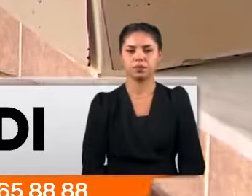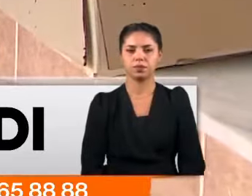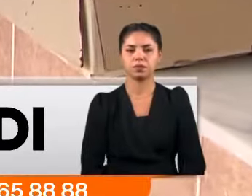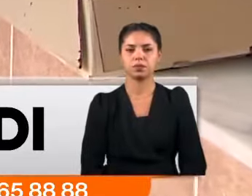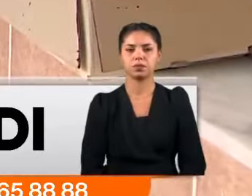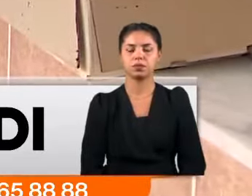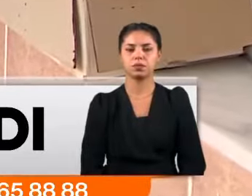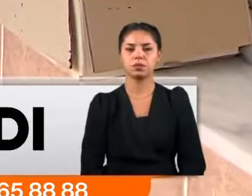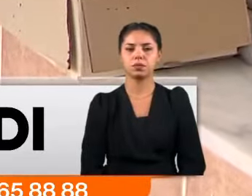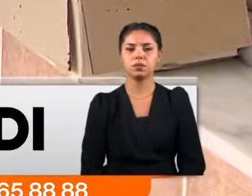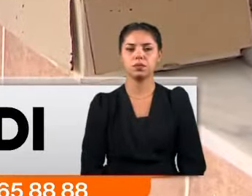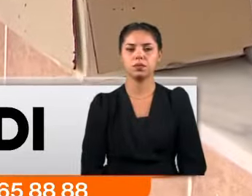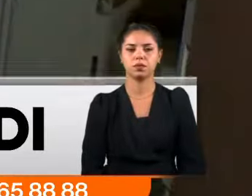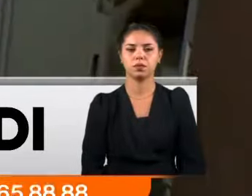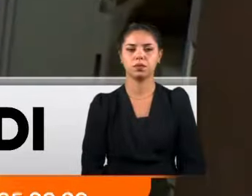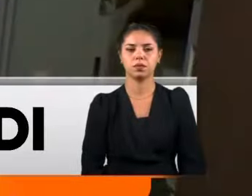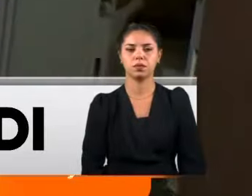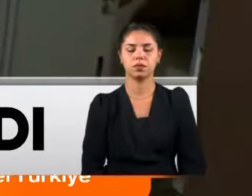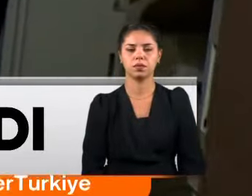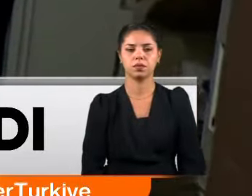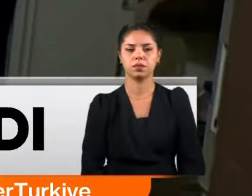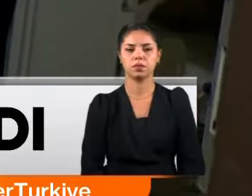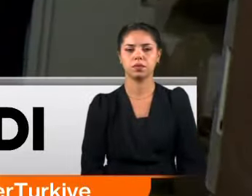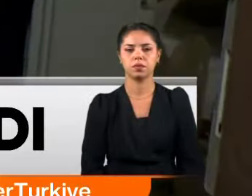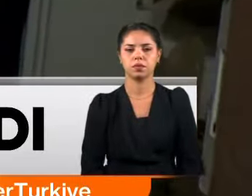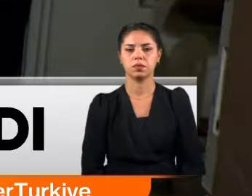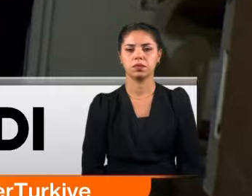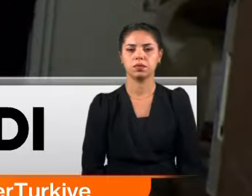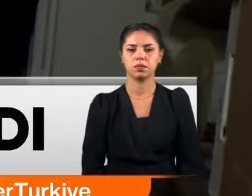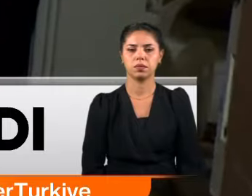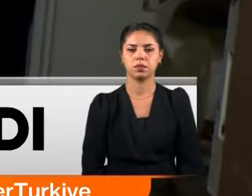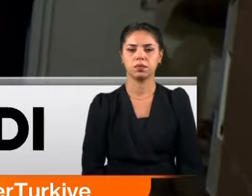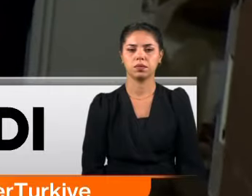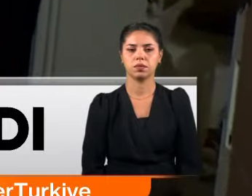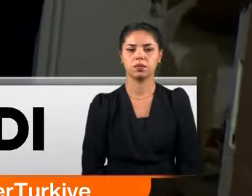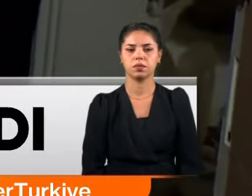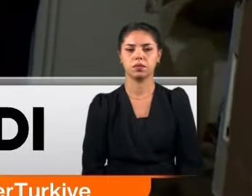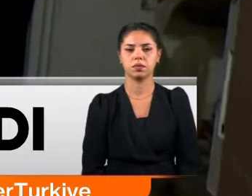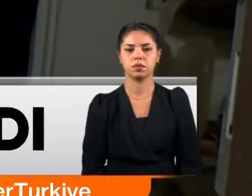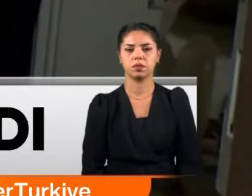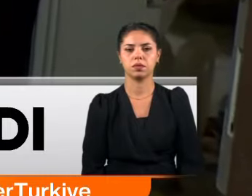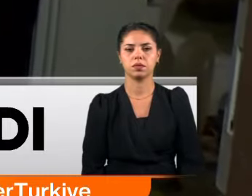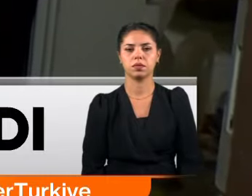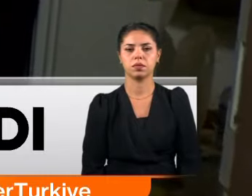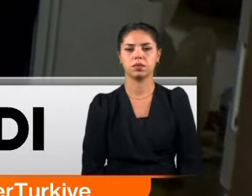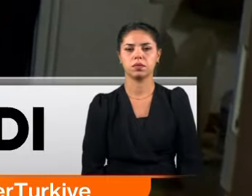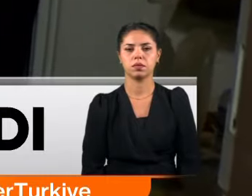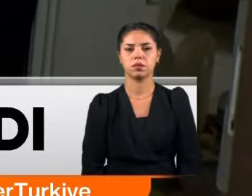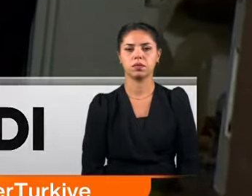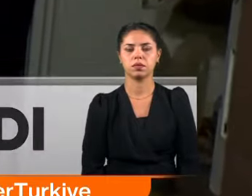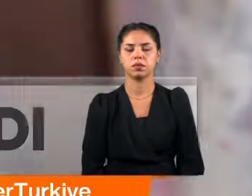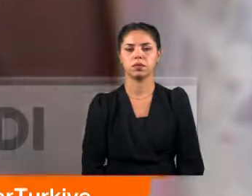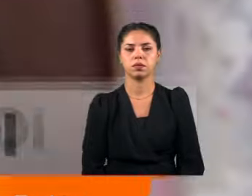katındaki duvarın arkasının çöktüğü ilan edildi. Kolonlarım çatladı. Taşıyıcı bir duvarımız da yok. Defalarca mal sahibini de